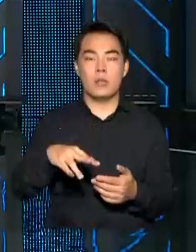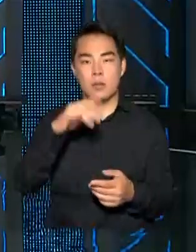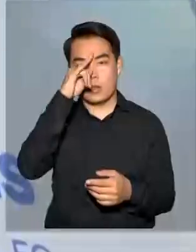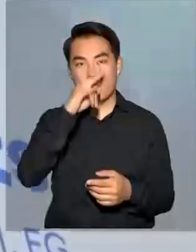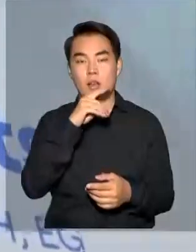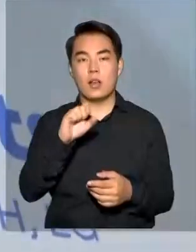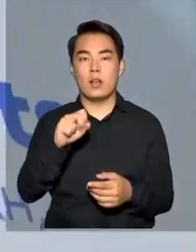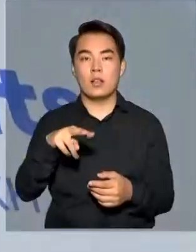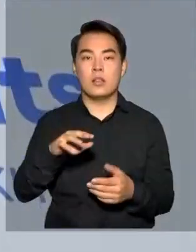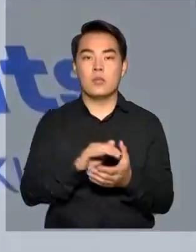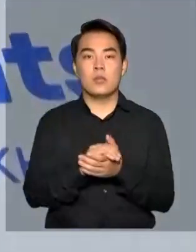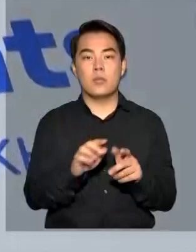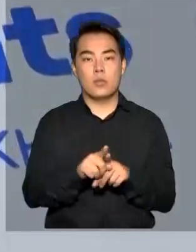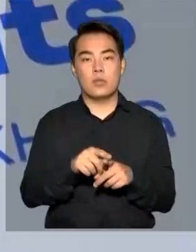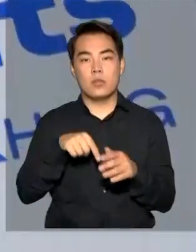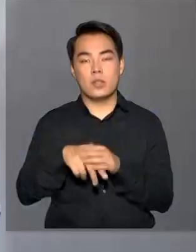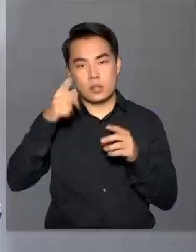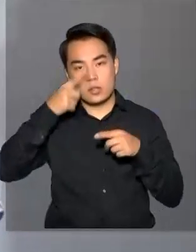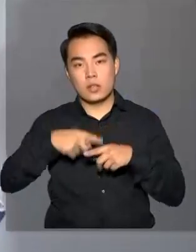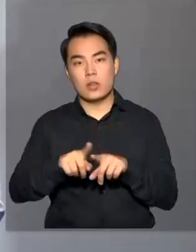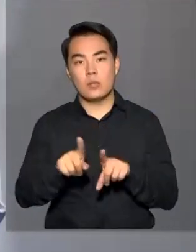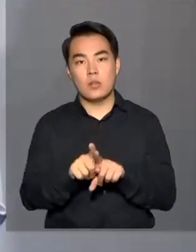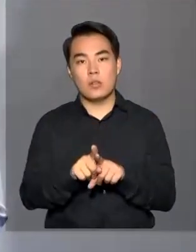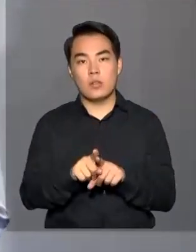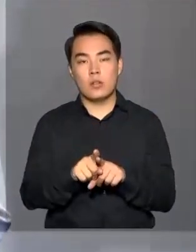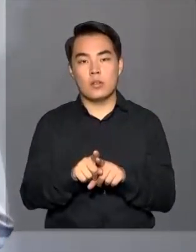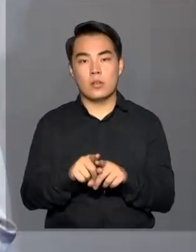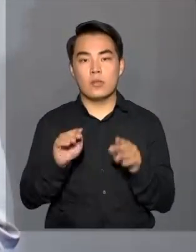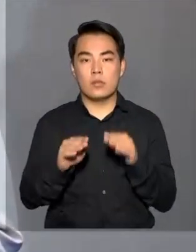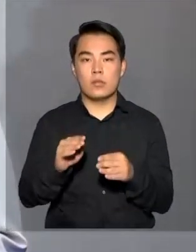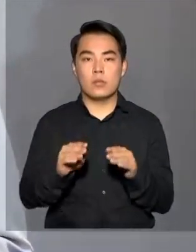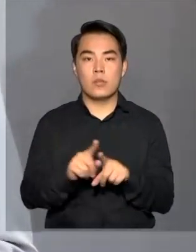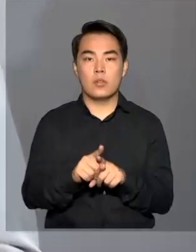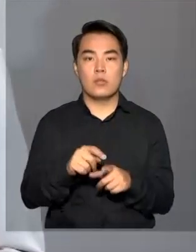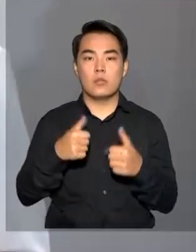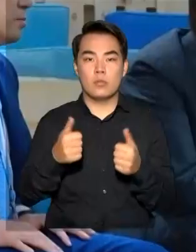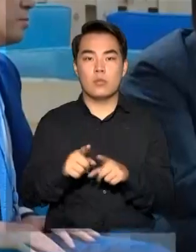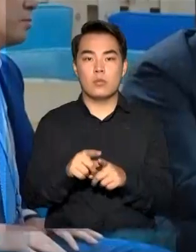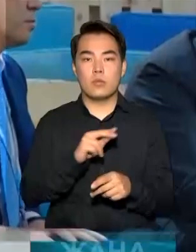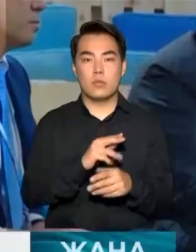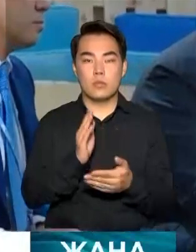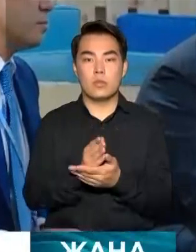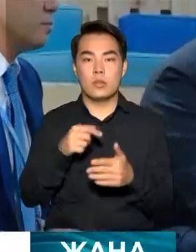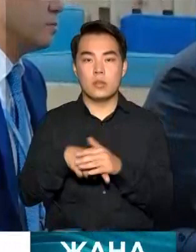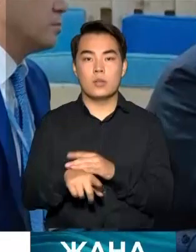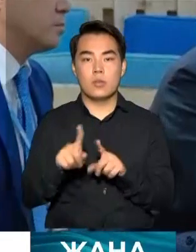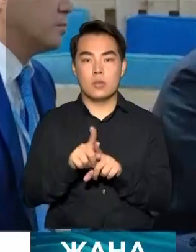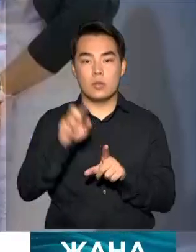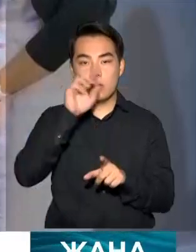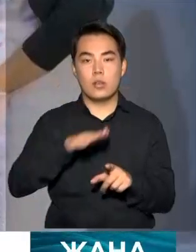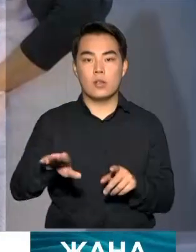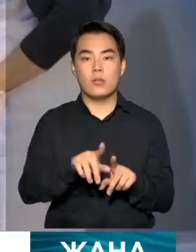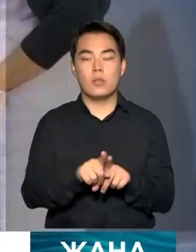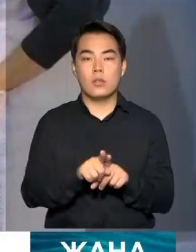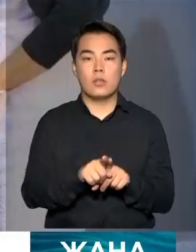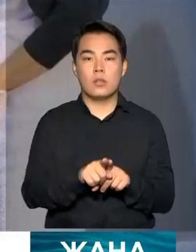альянстар мен қаржылық және технологиялық ынтымақтастықтың орнануына жағдай жасайды. Еске салайық, еліміздің сыртқы саудадағы